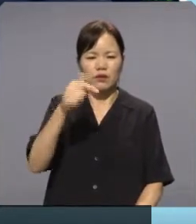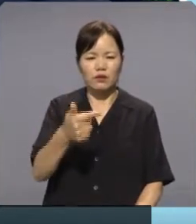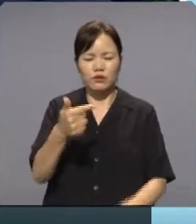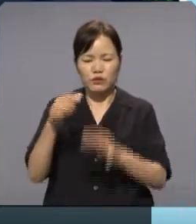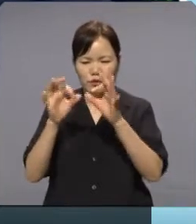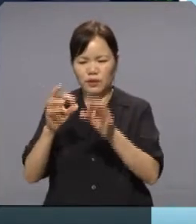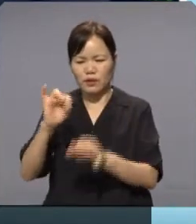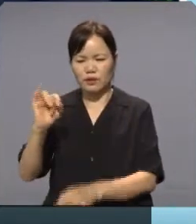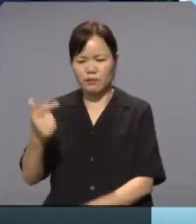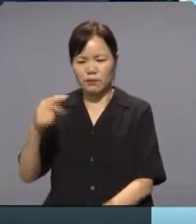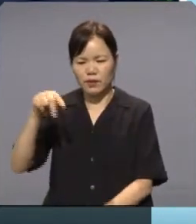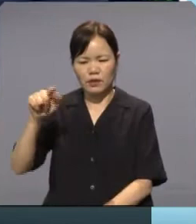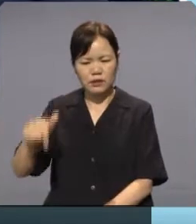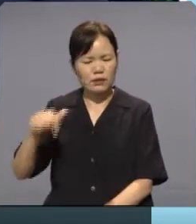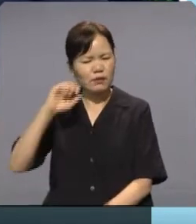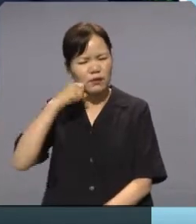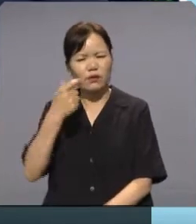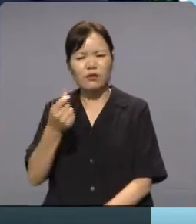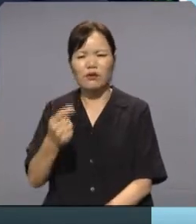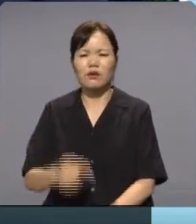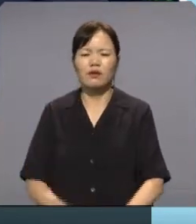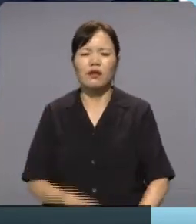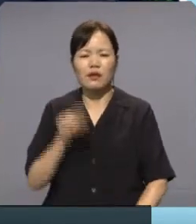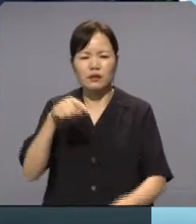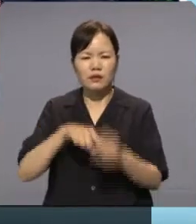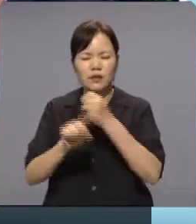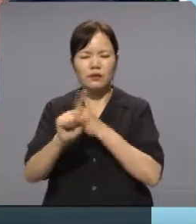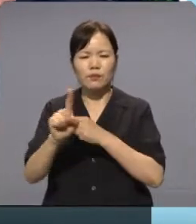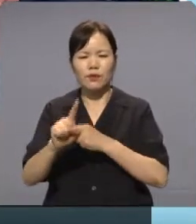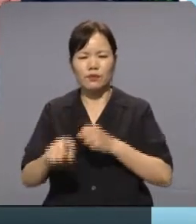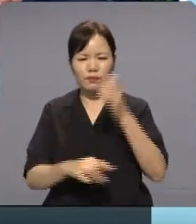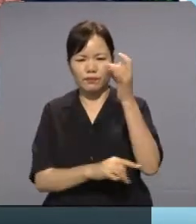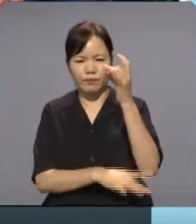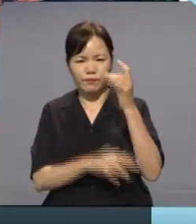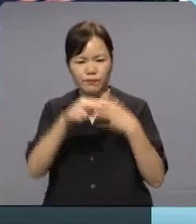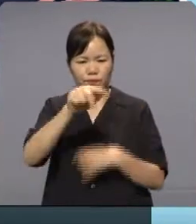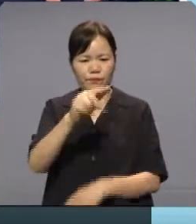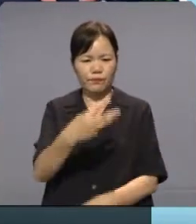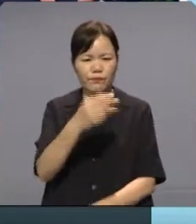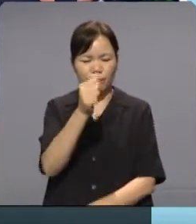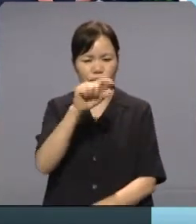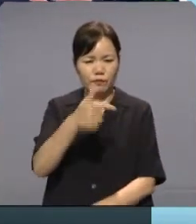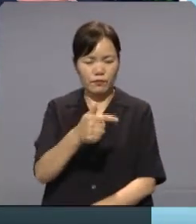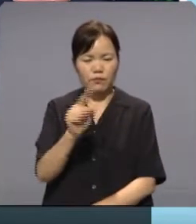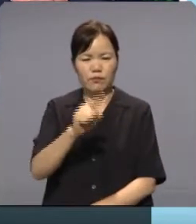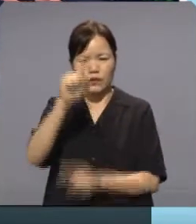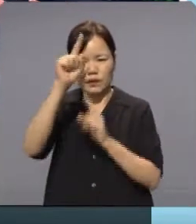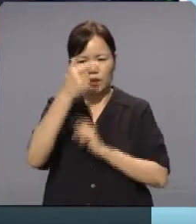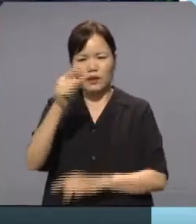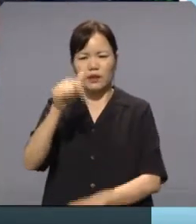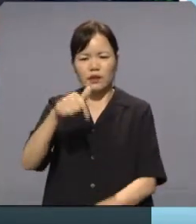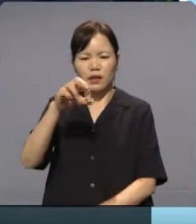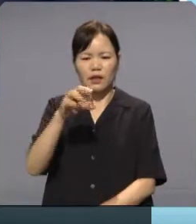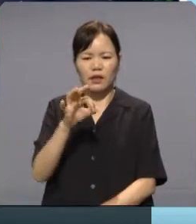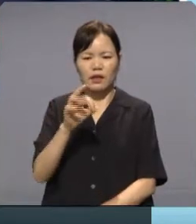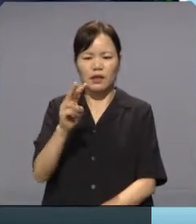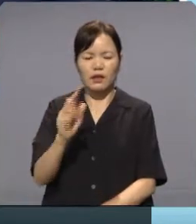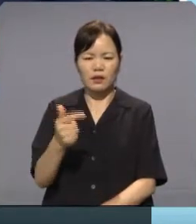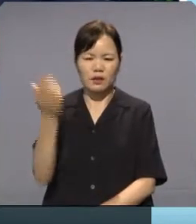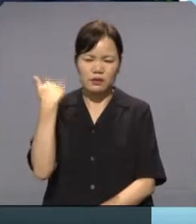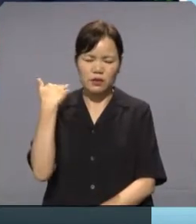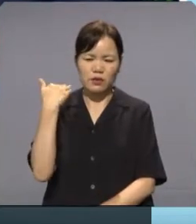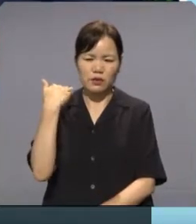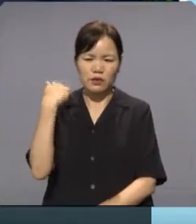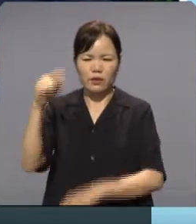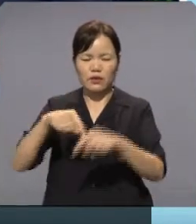같은 경우는 저는 좀 어렵다고 봅니다. 그 이유가 기본적으로 서른 하면 이낙연 전 당대표를 약간